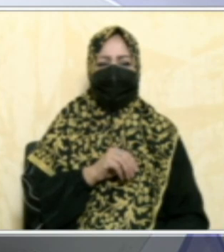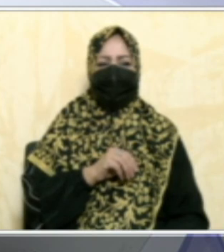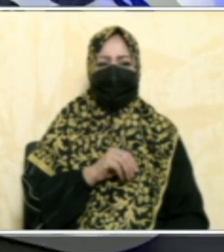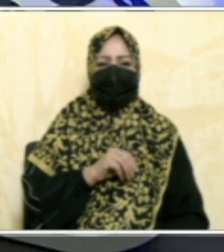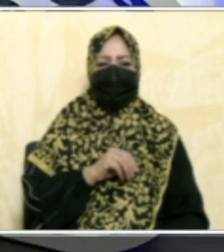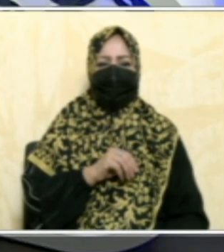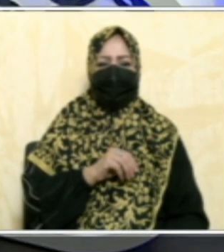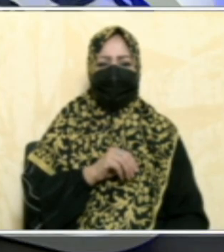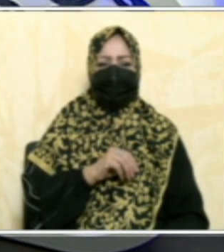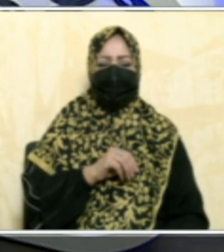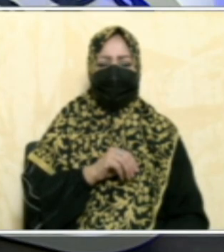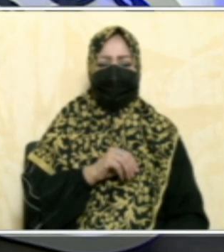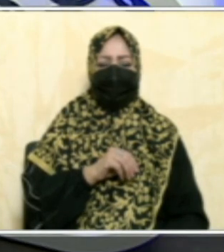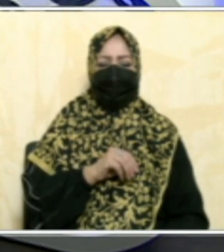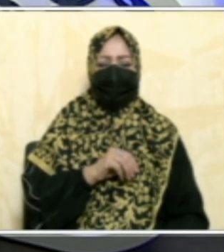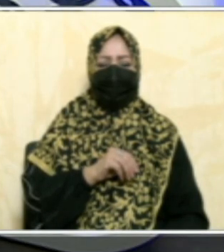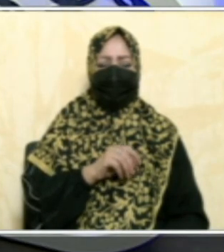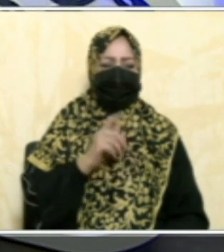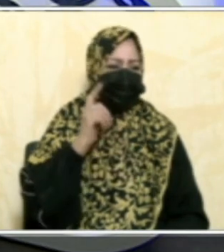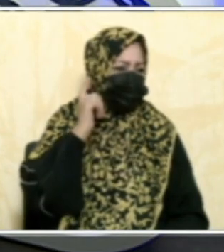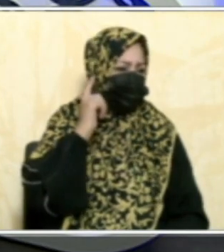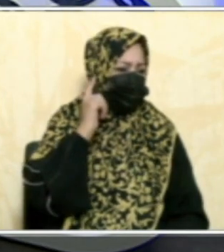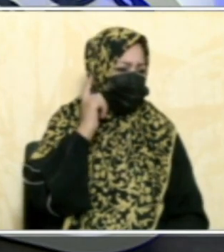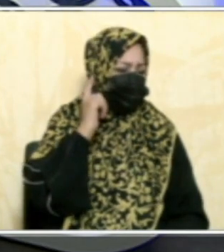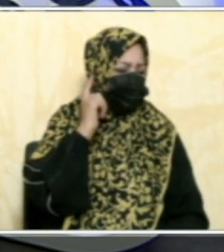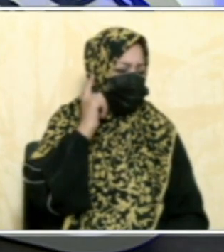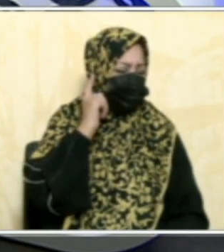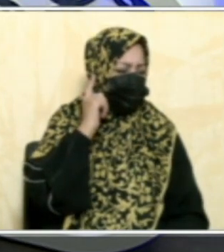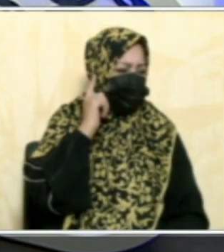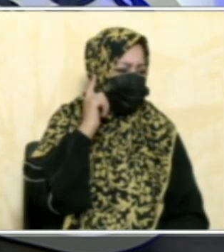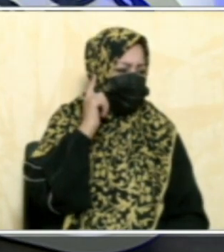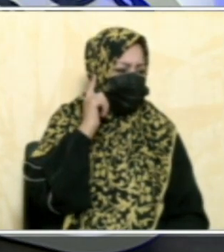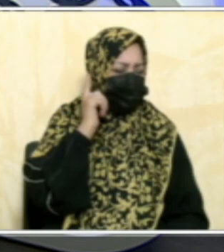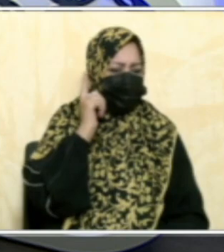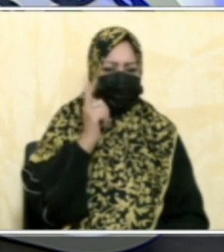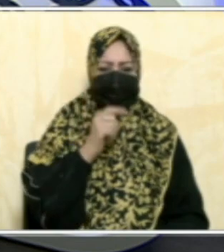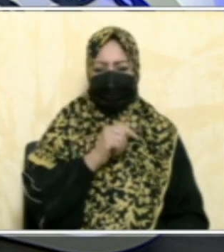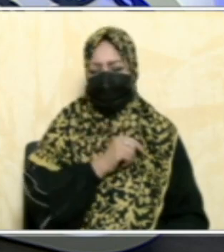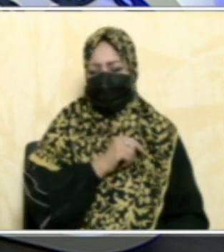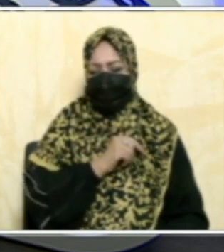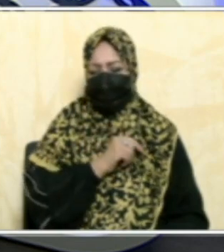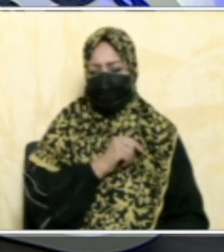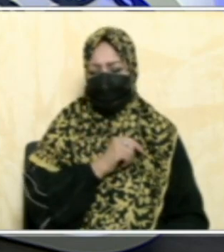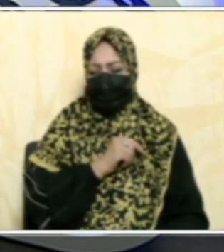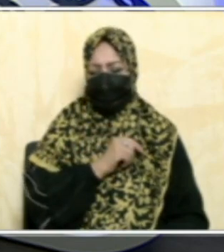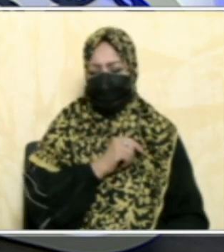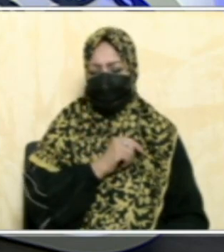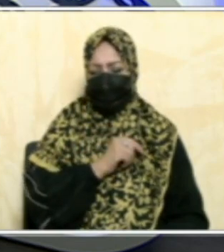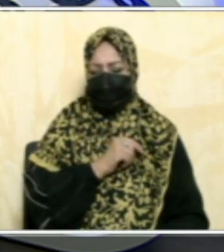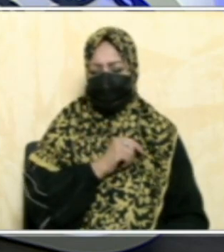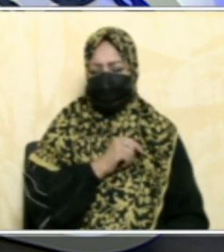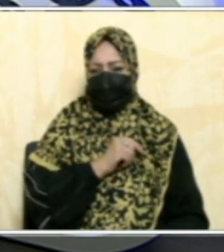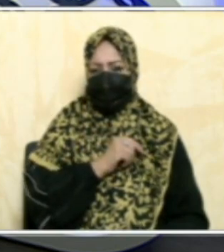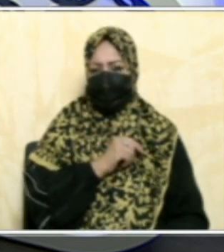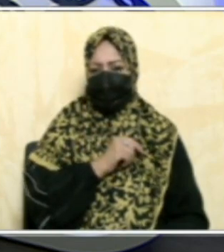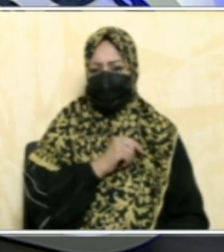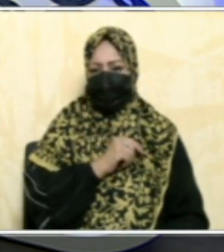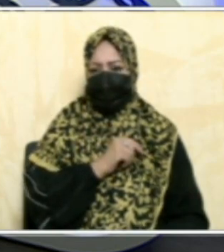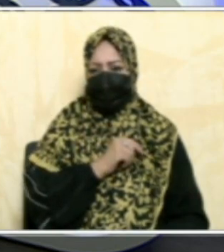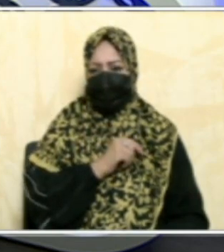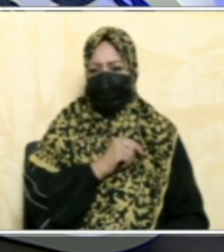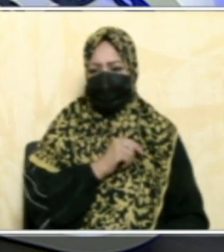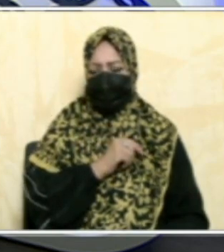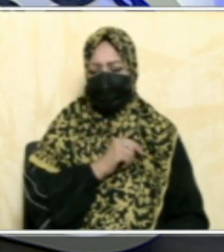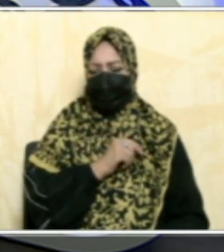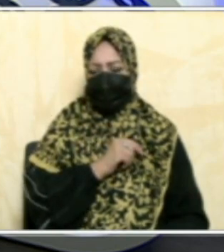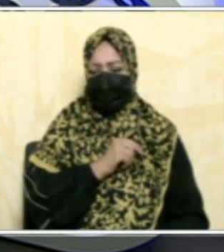جافي خاطري على على العيد ومدرك العيد واحد يقول أنا أسمعش فيك يا أخت